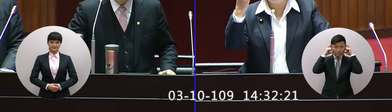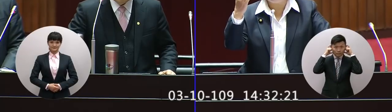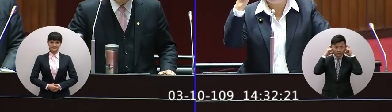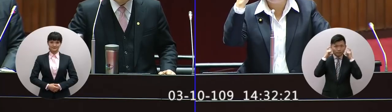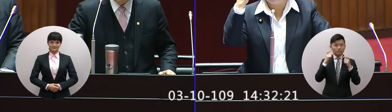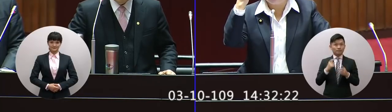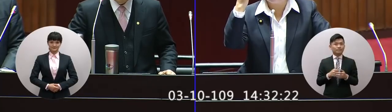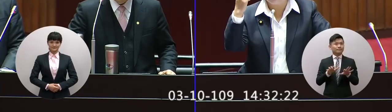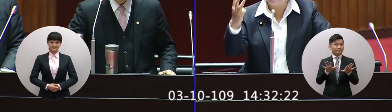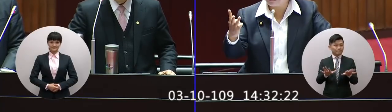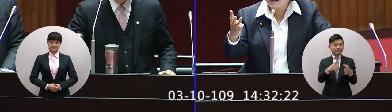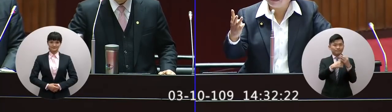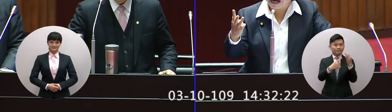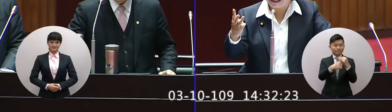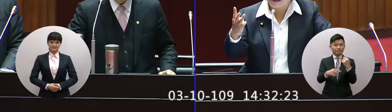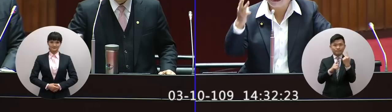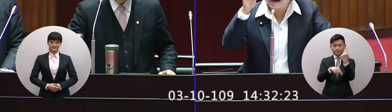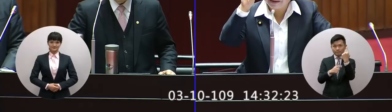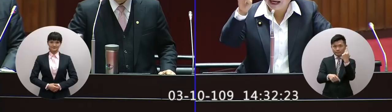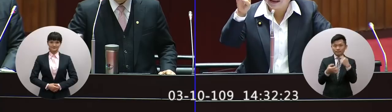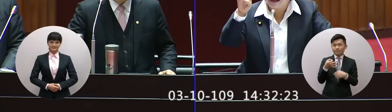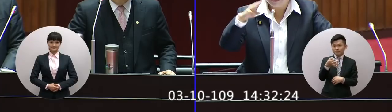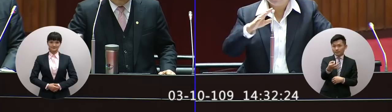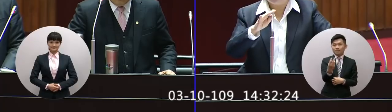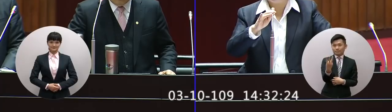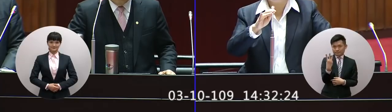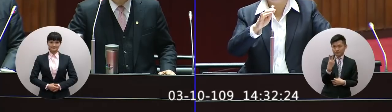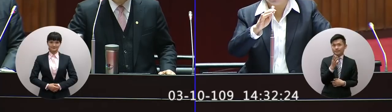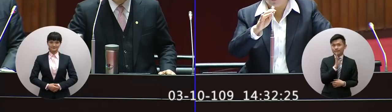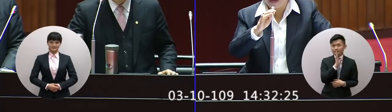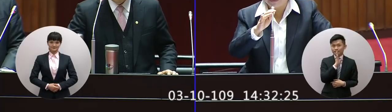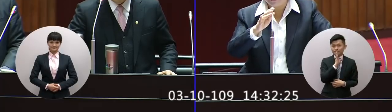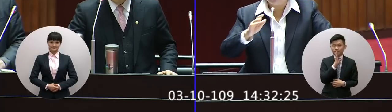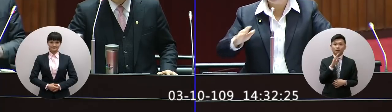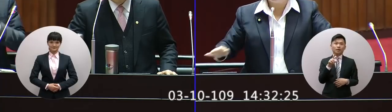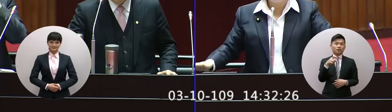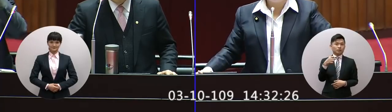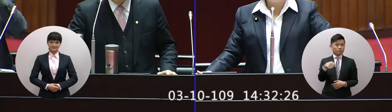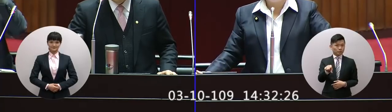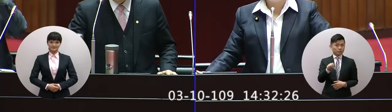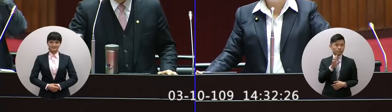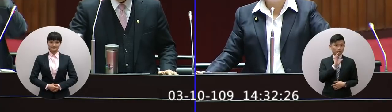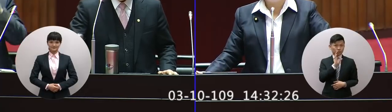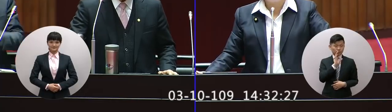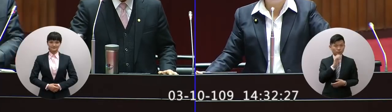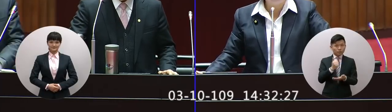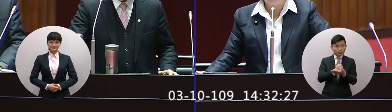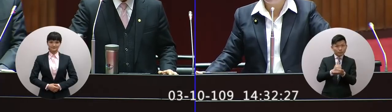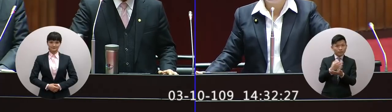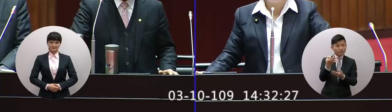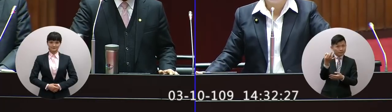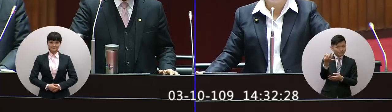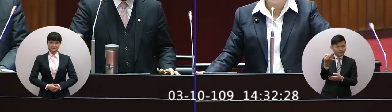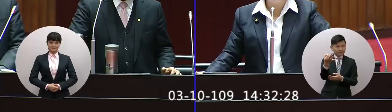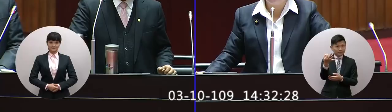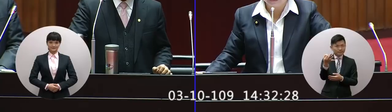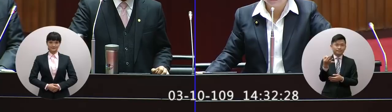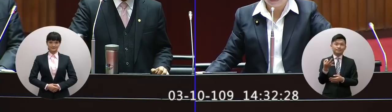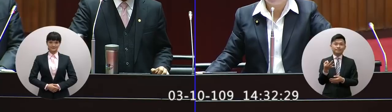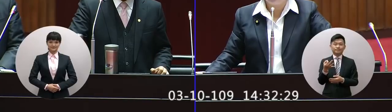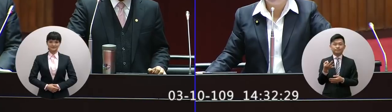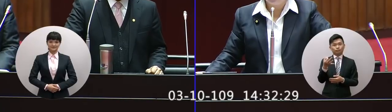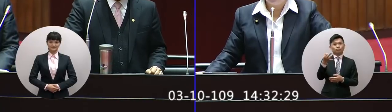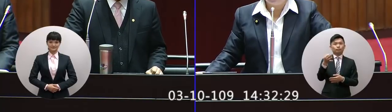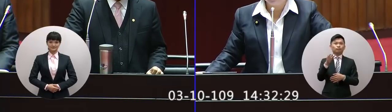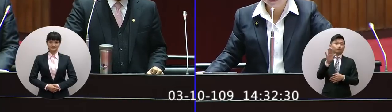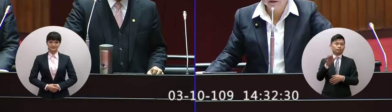那我们现在限量是一个人可以买3片，那是15块，那它的物流费呢不会超过这个